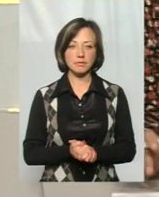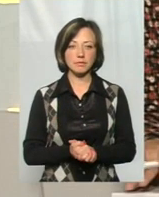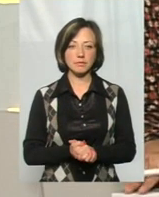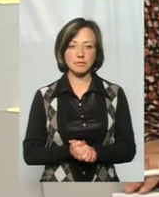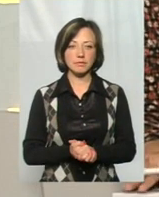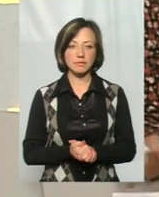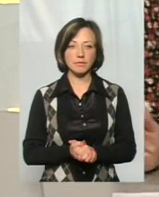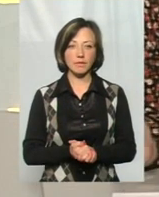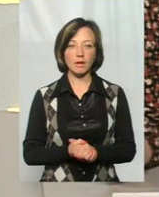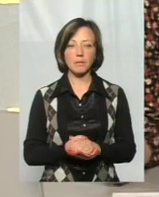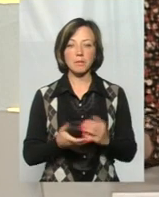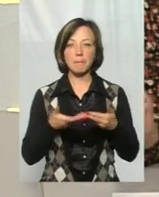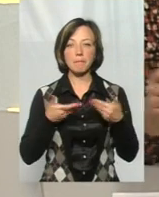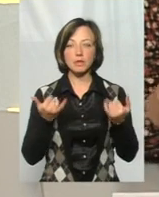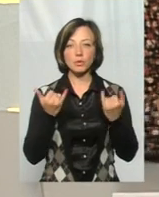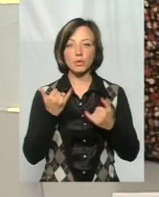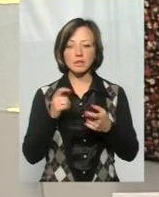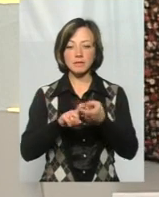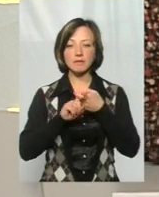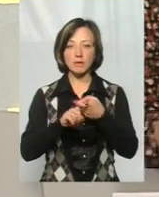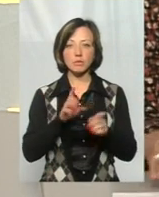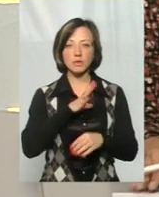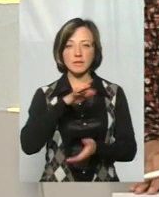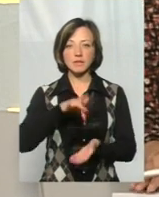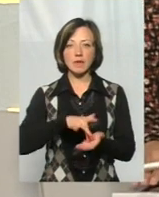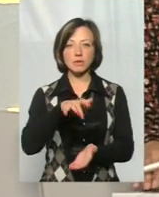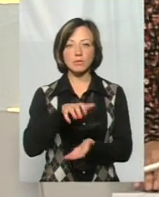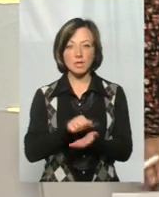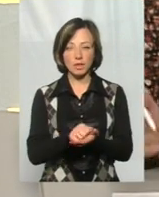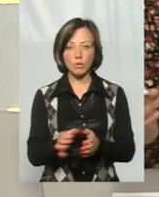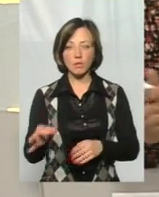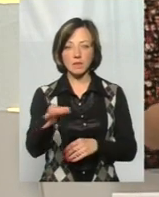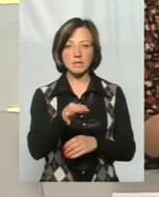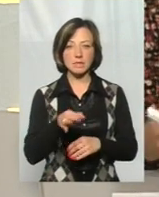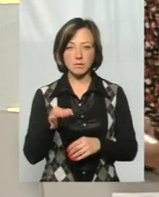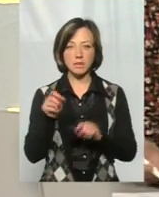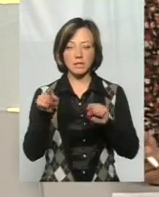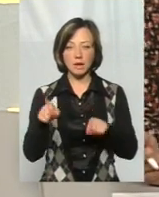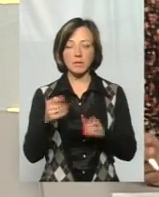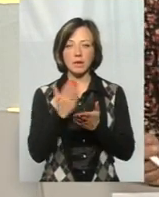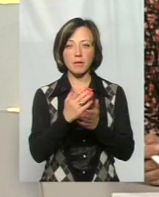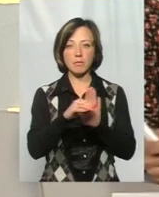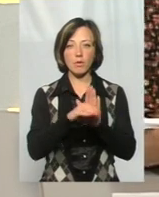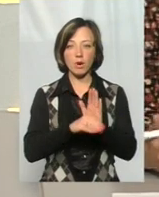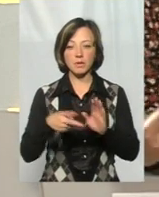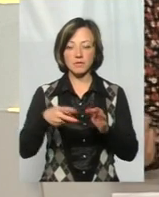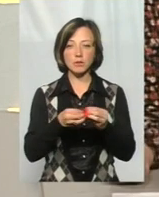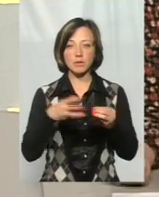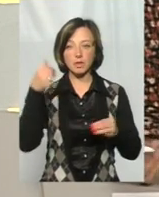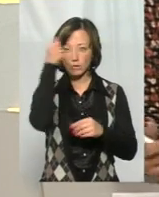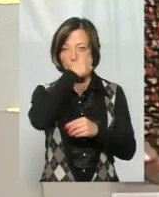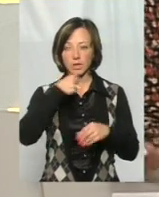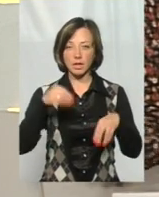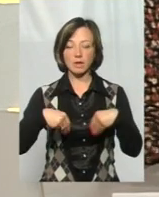сьогодні зв'язувалися все ж таки з центром зайнятості обласним. Там діє програма з 2015 року,